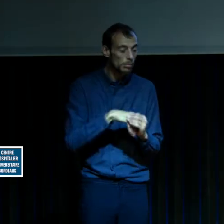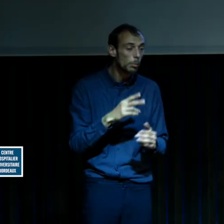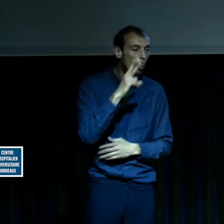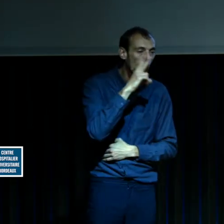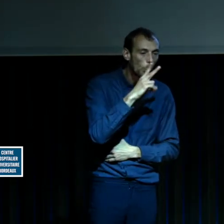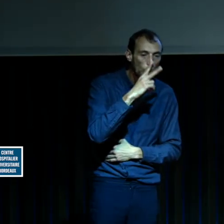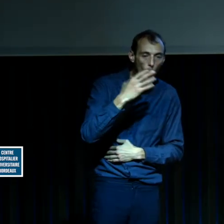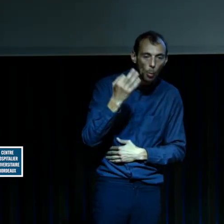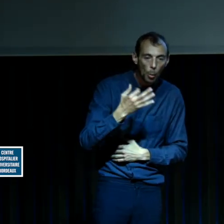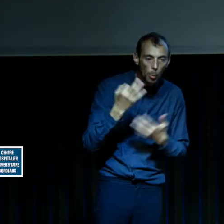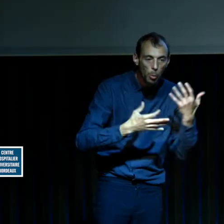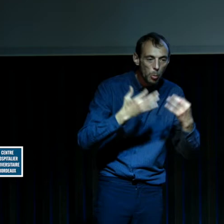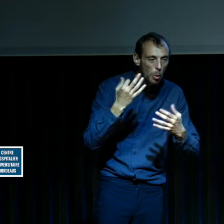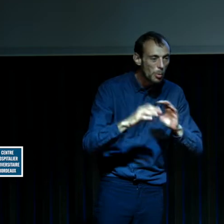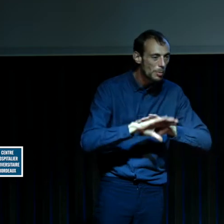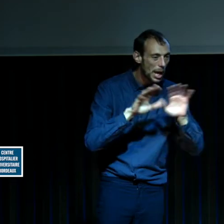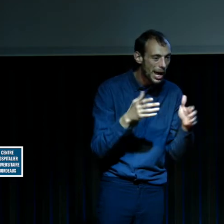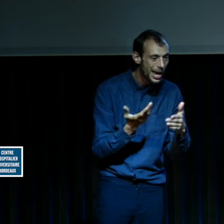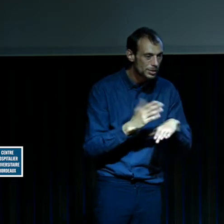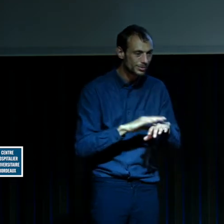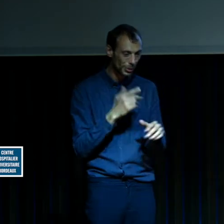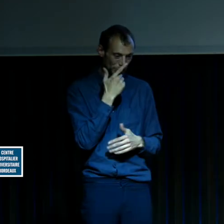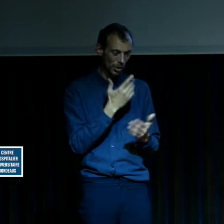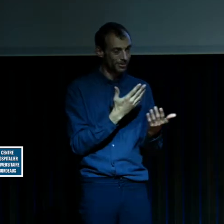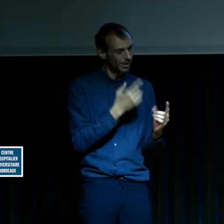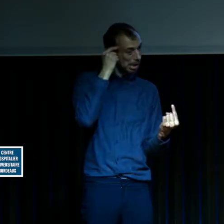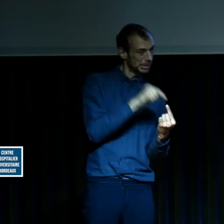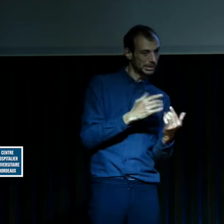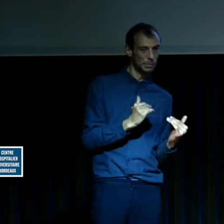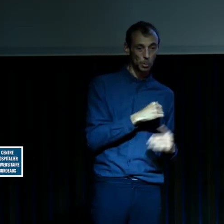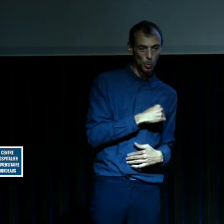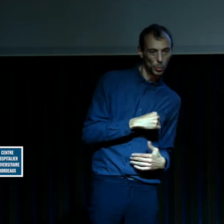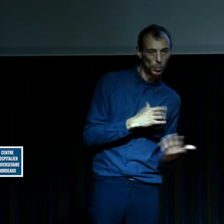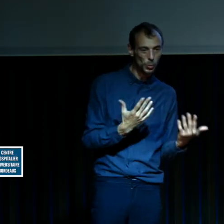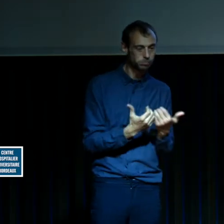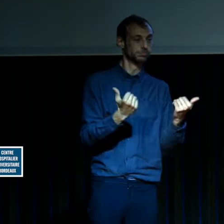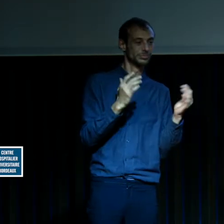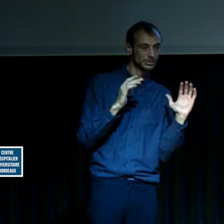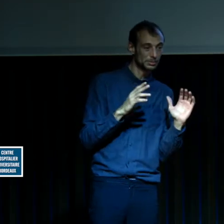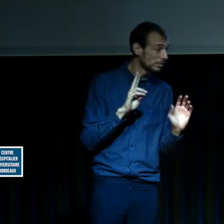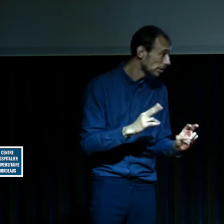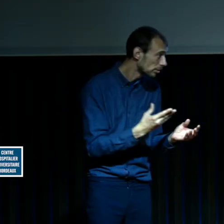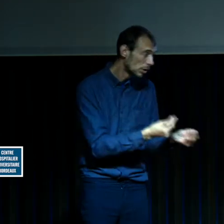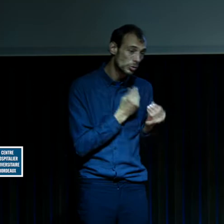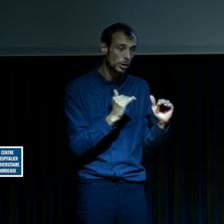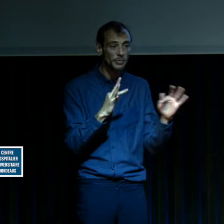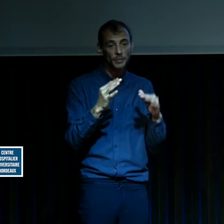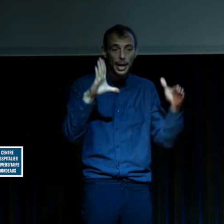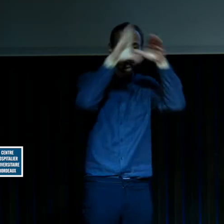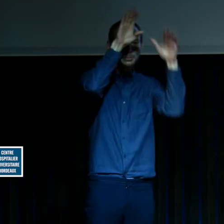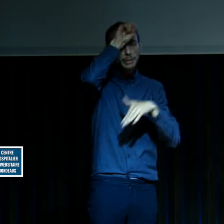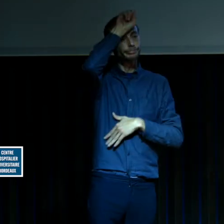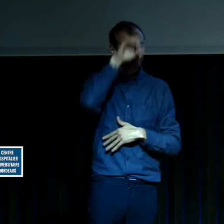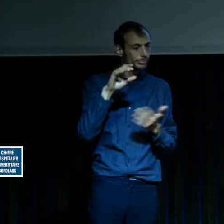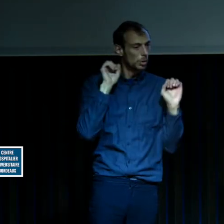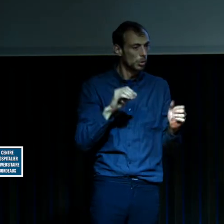étonnant et paradoxal sur le sujet, mais ça permet aussi de déconstruire tous les préjugés qu'on peut avoir. Donc bon,